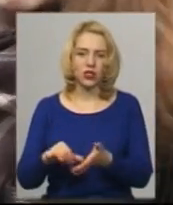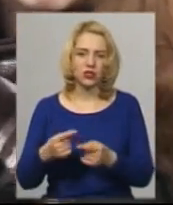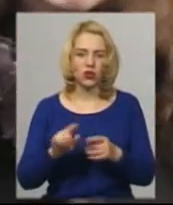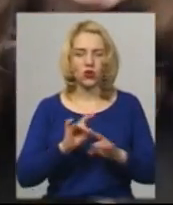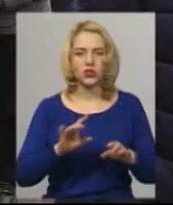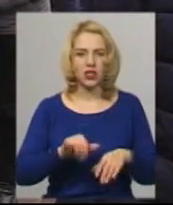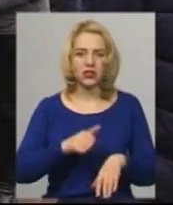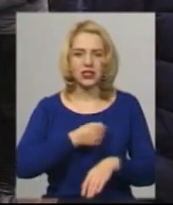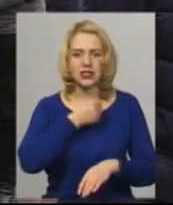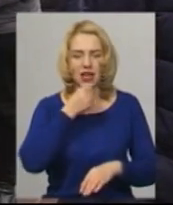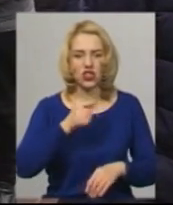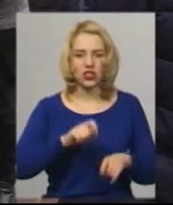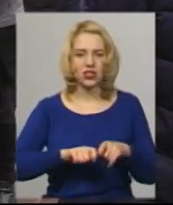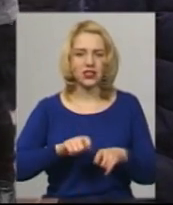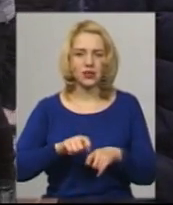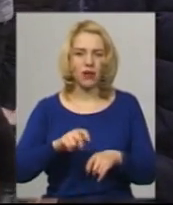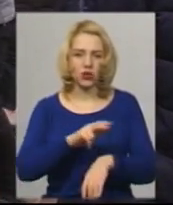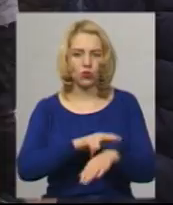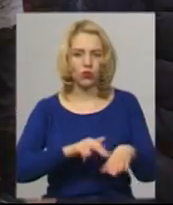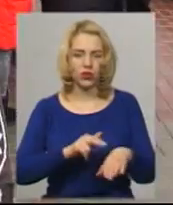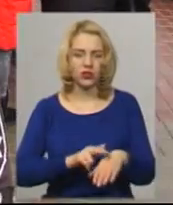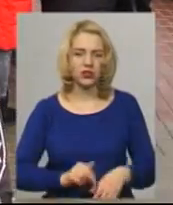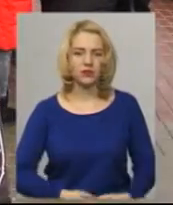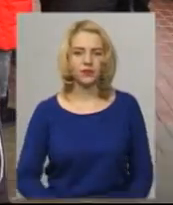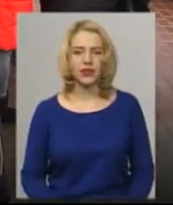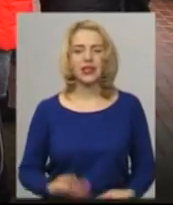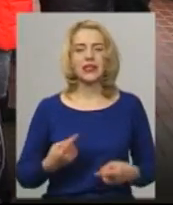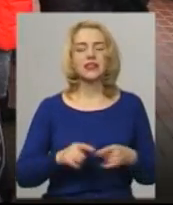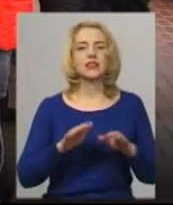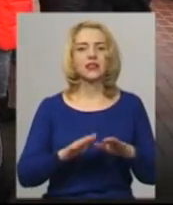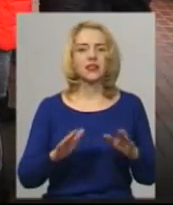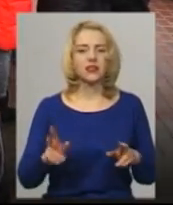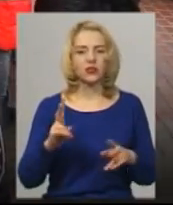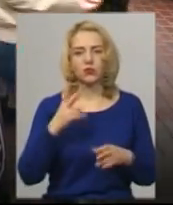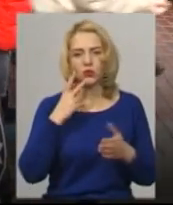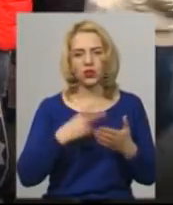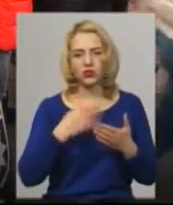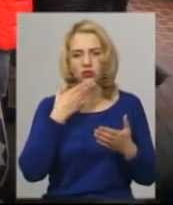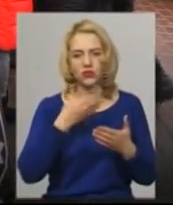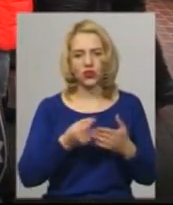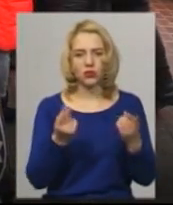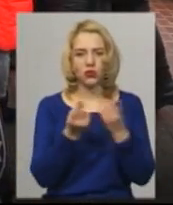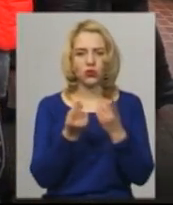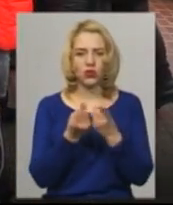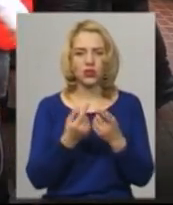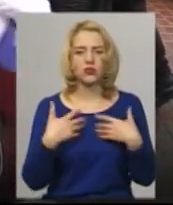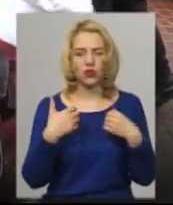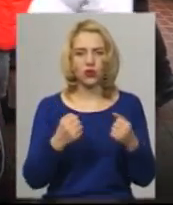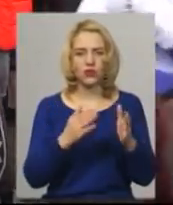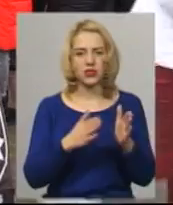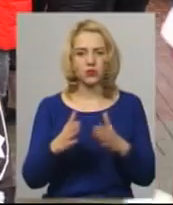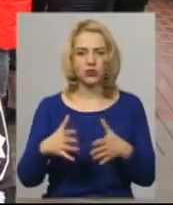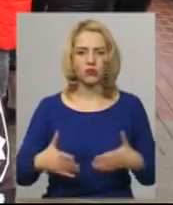інспектор ювенальної превенції Хмельницького відділу поліції Світлана Мельник. Це діти, які показують своїм одноліткам здоровий спосіб